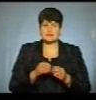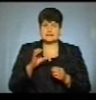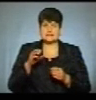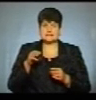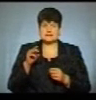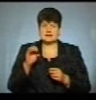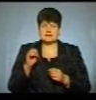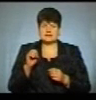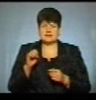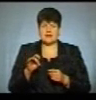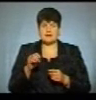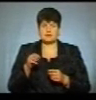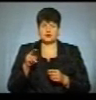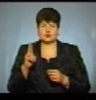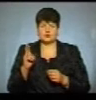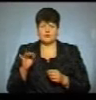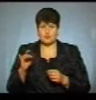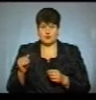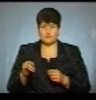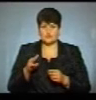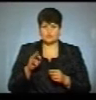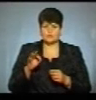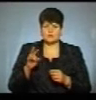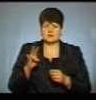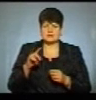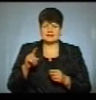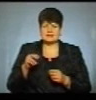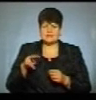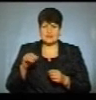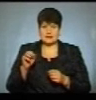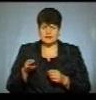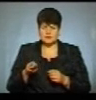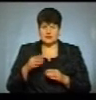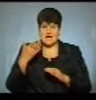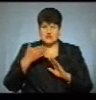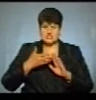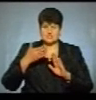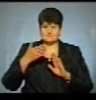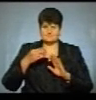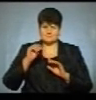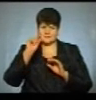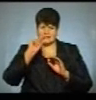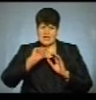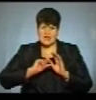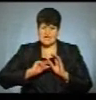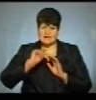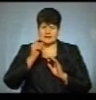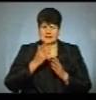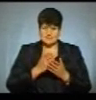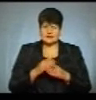стрептококкового тонзиліту, від тонзиліту при інфекційному мононуклеозі, тому що нашарування, які є в перші дні хвороби, вони